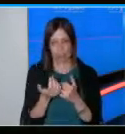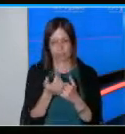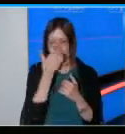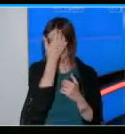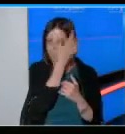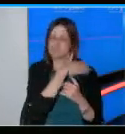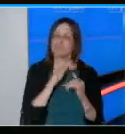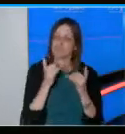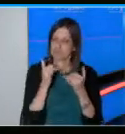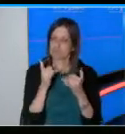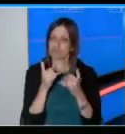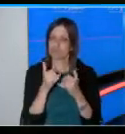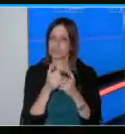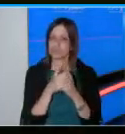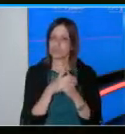נכון,